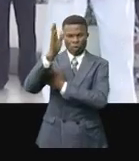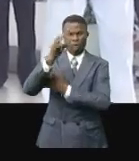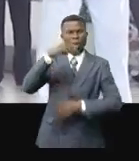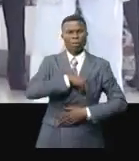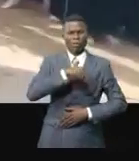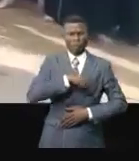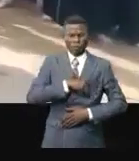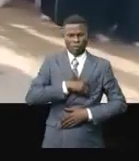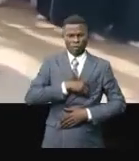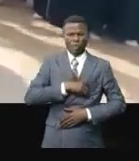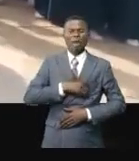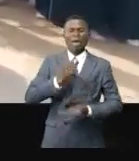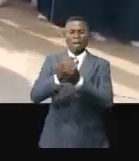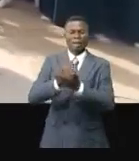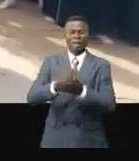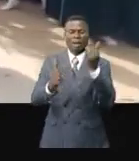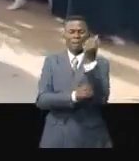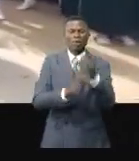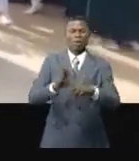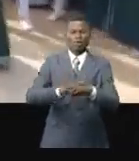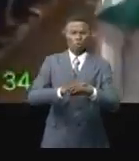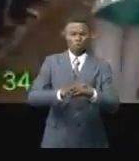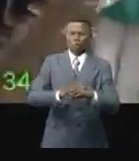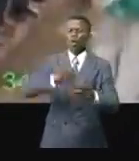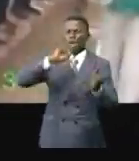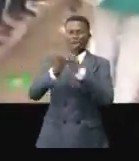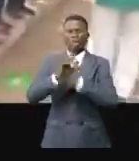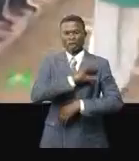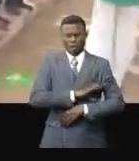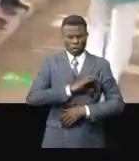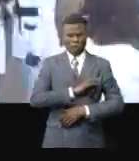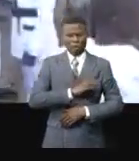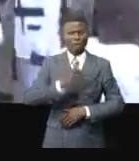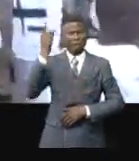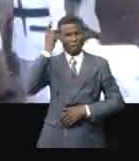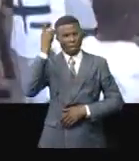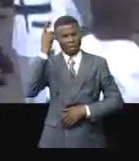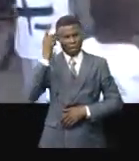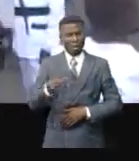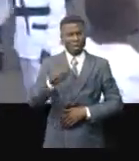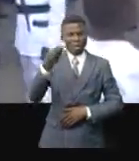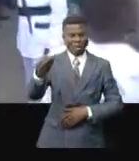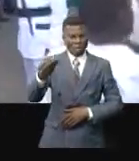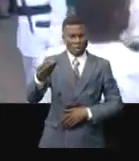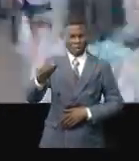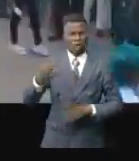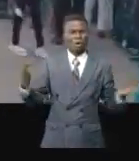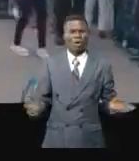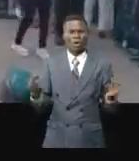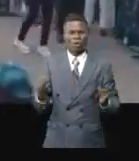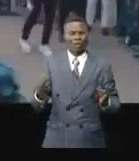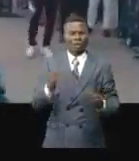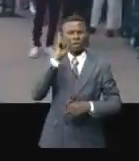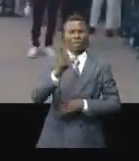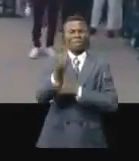de réhabiliter l'homme noir dans le concert des civilisations. Quand bien même Kinshasa a donné le ton de la célébration de ces